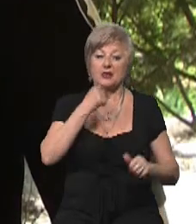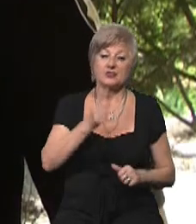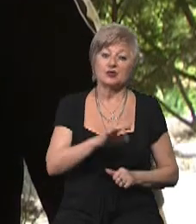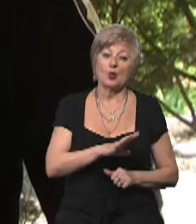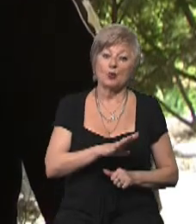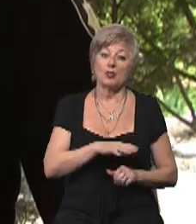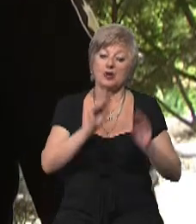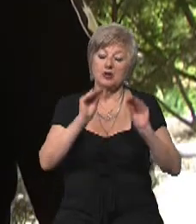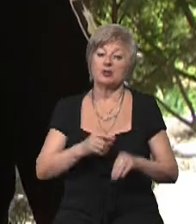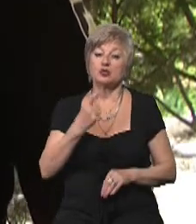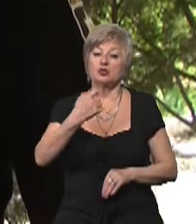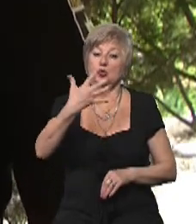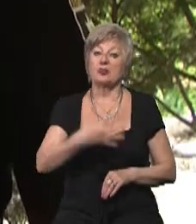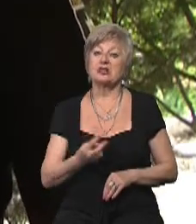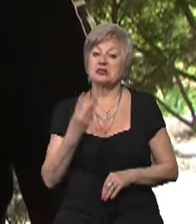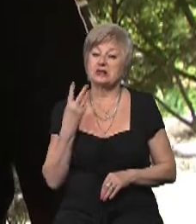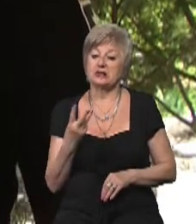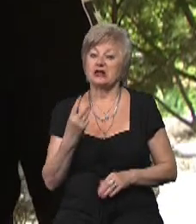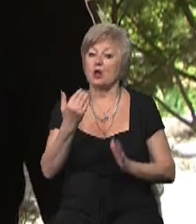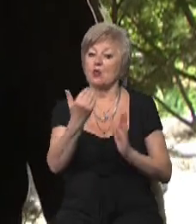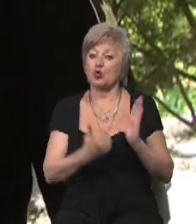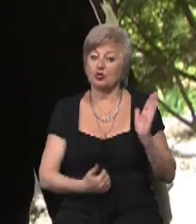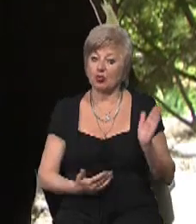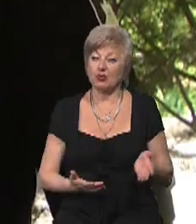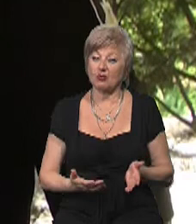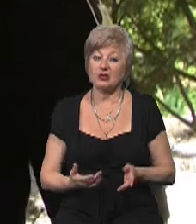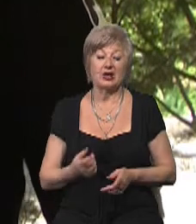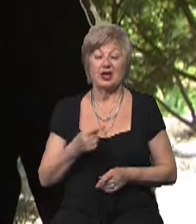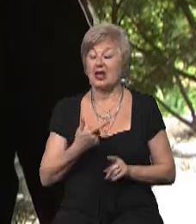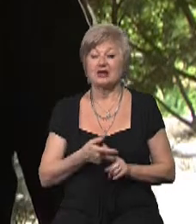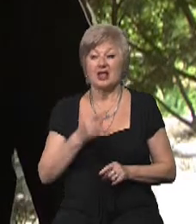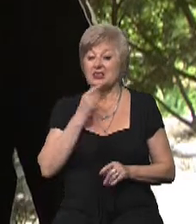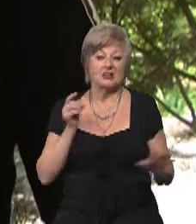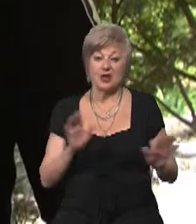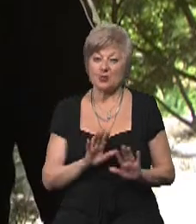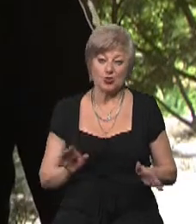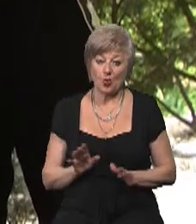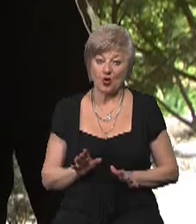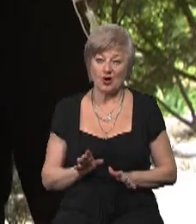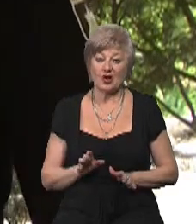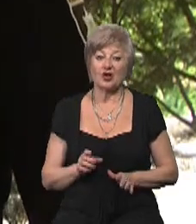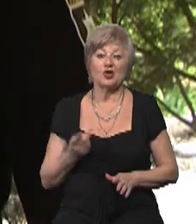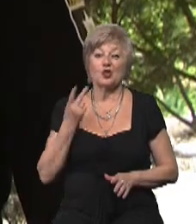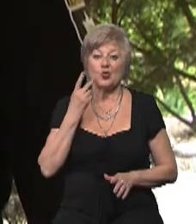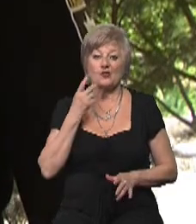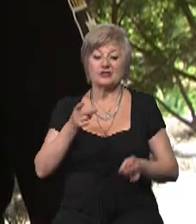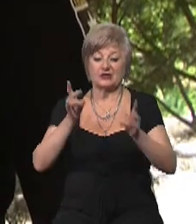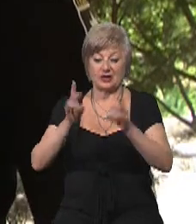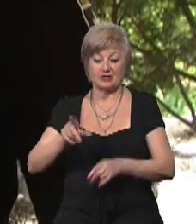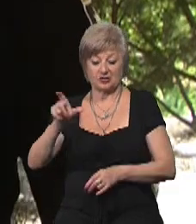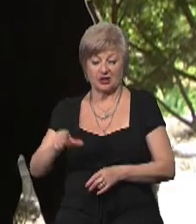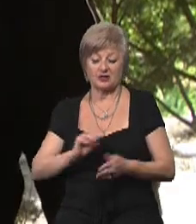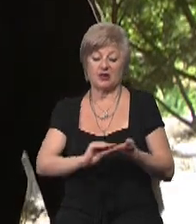складено 173 протоколи. Ну, це взагалі не багато, щоб ви зрозуміли, але не завжди жертви насилля